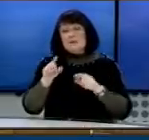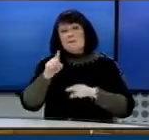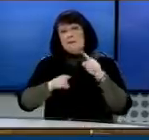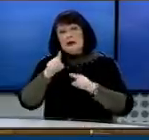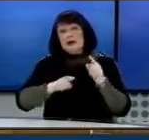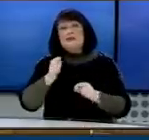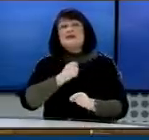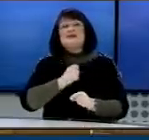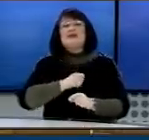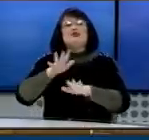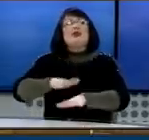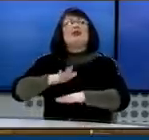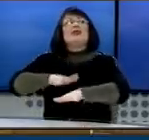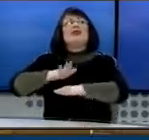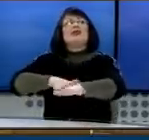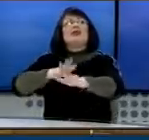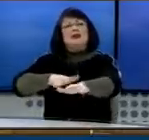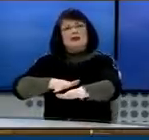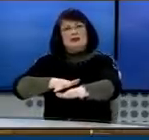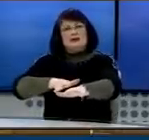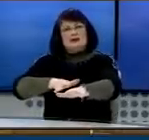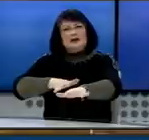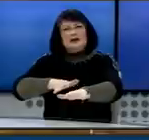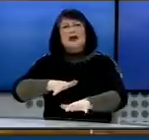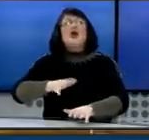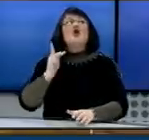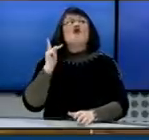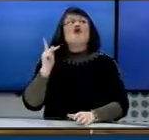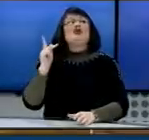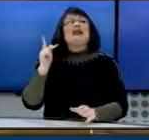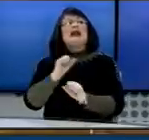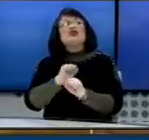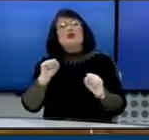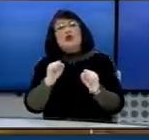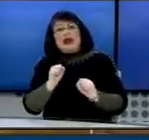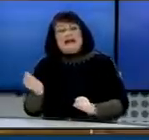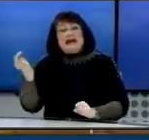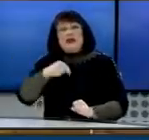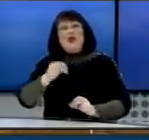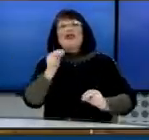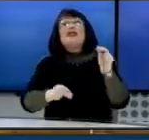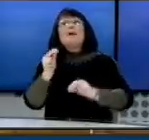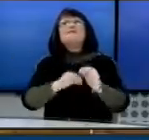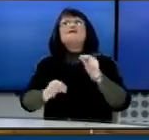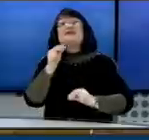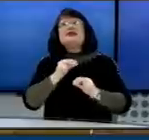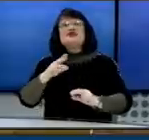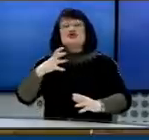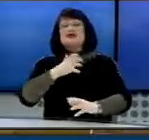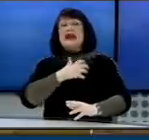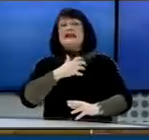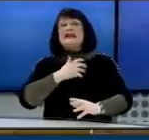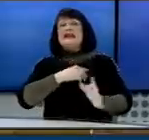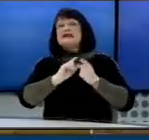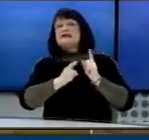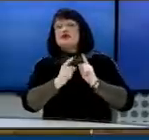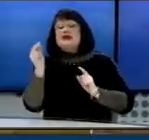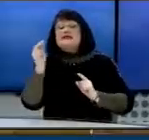που διαδήλωναν στο δρόμο υπέρ του Κοφοντίνα, αλλά στη Βουλή καταψηφίζουν κορυφαίες στρατηγικές